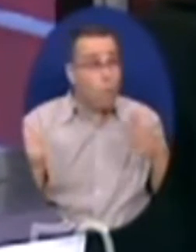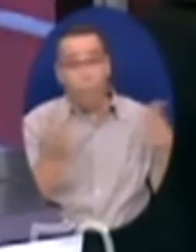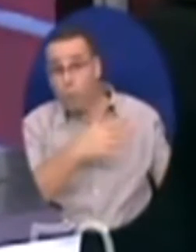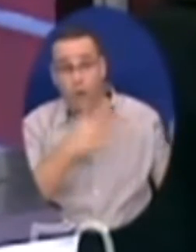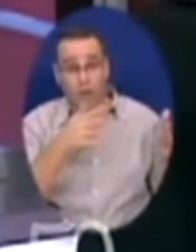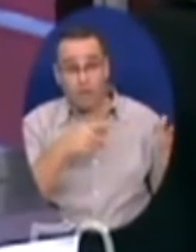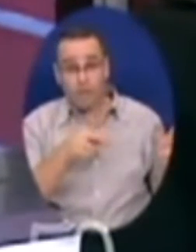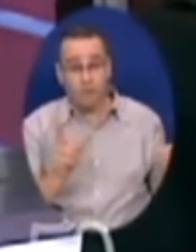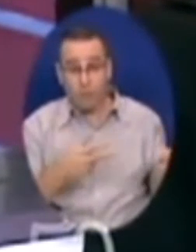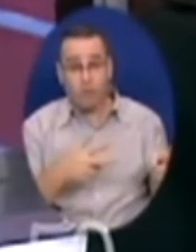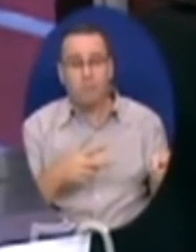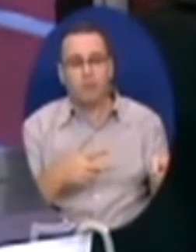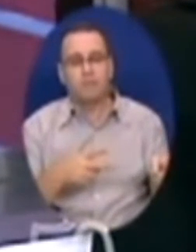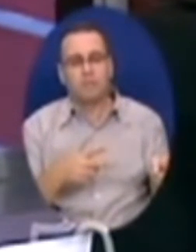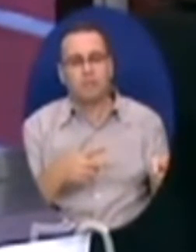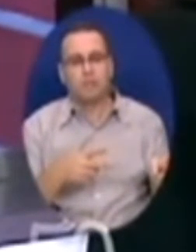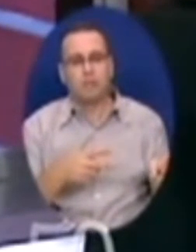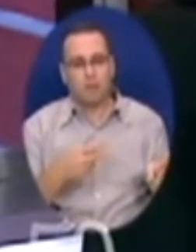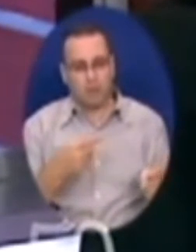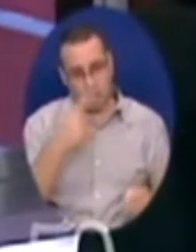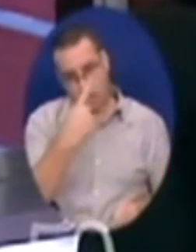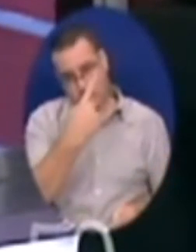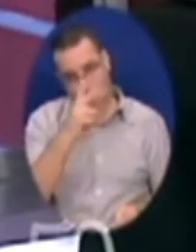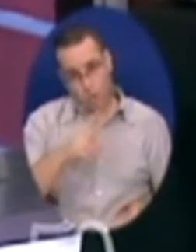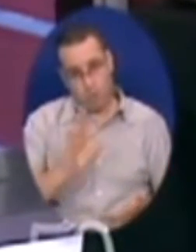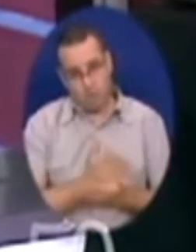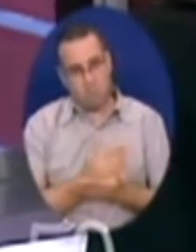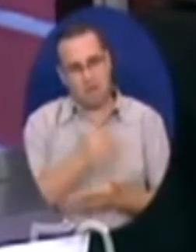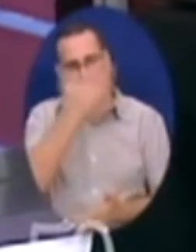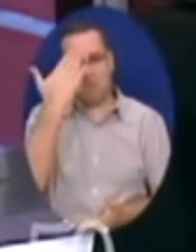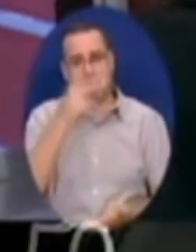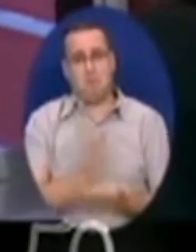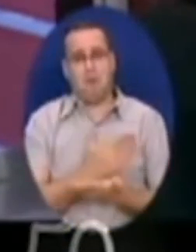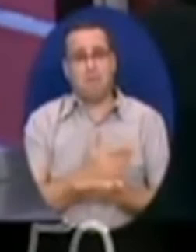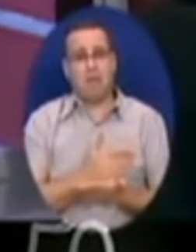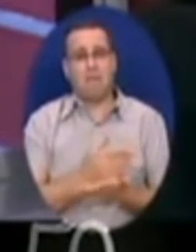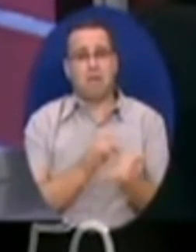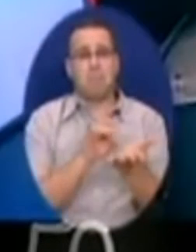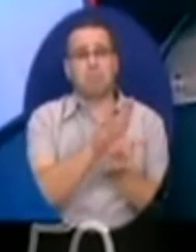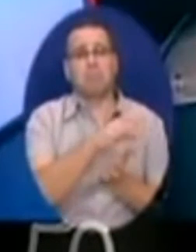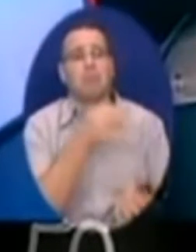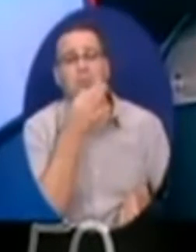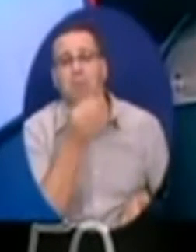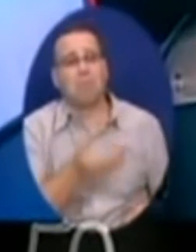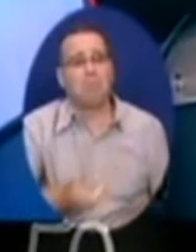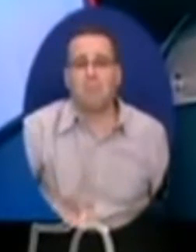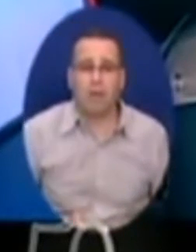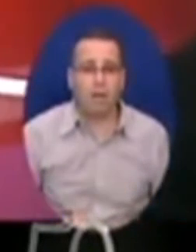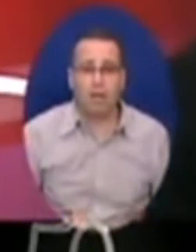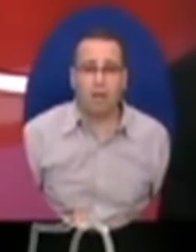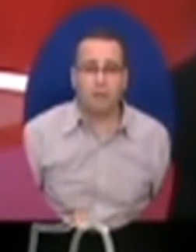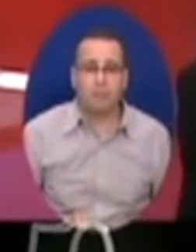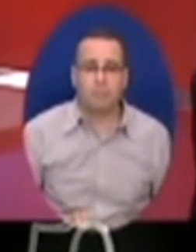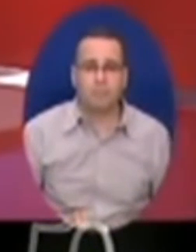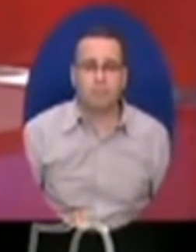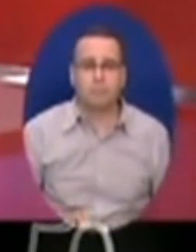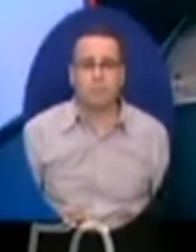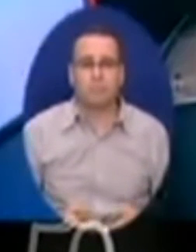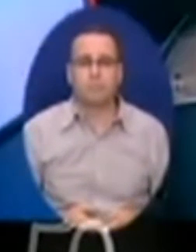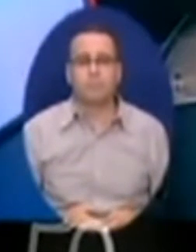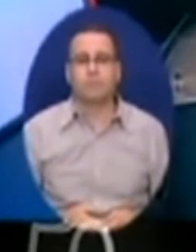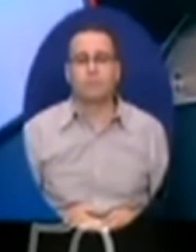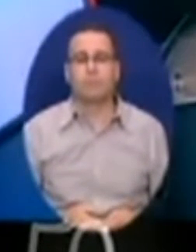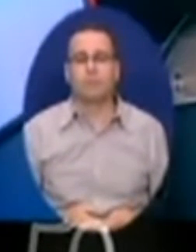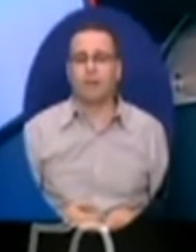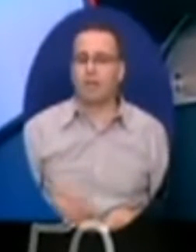מאוד חזקה ולא יכולים לעבוד. ואז את אומרת, אתם יכולים לקבוע בעצמכם, זה טוב, אבל קבעת בעצמכם ופוטרת. מה עוד אפשר לעשות? אני רוצה לומר רק על